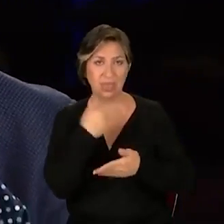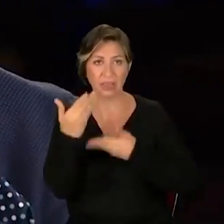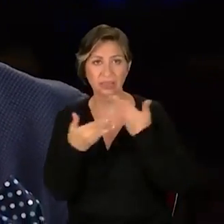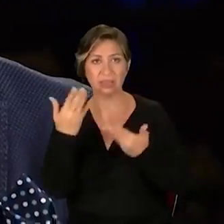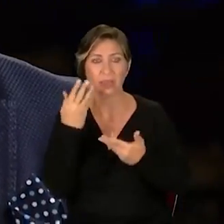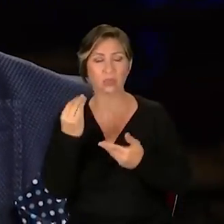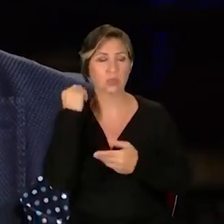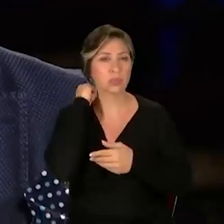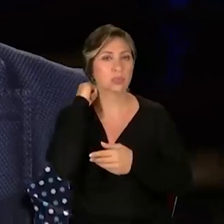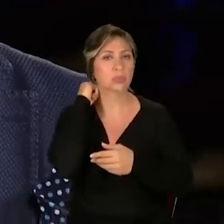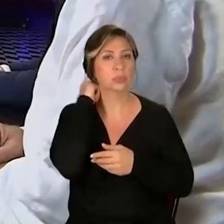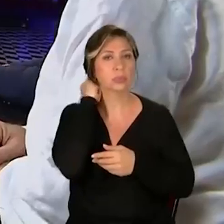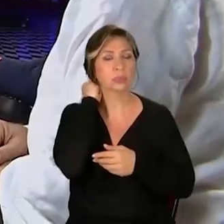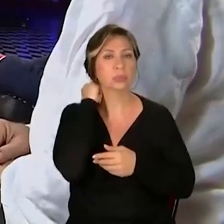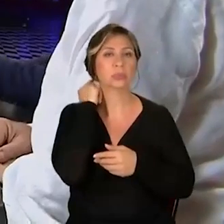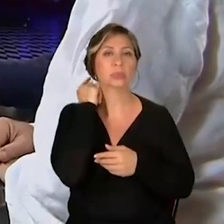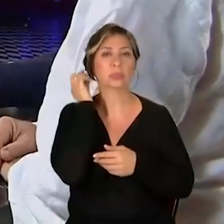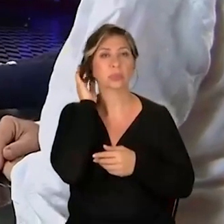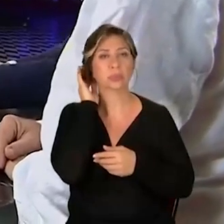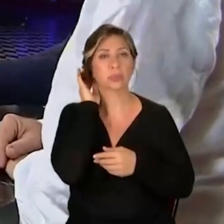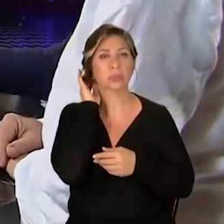belki akciğer hastalığı devam olarak da şunu söyleyeyim.